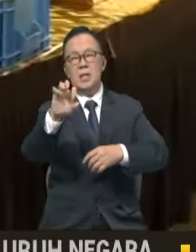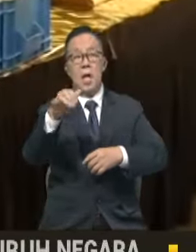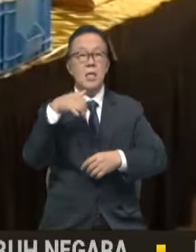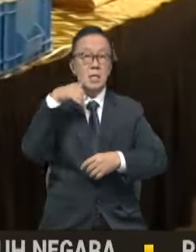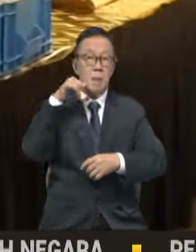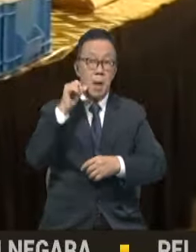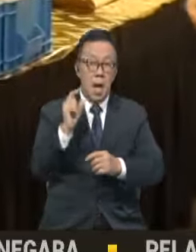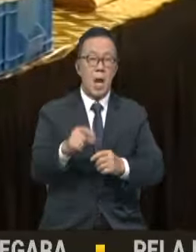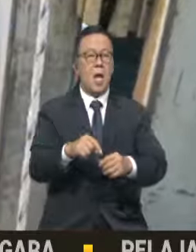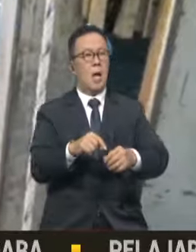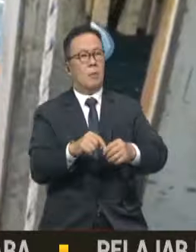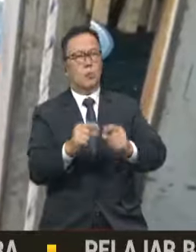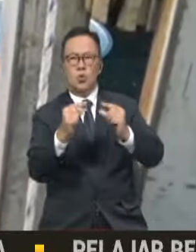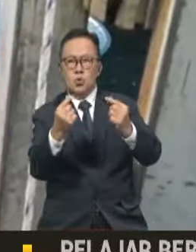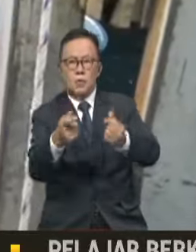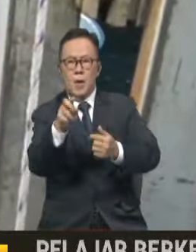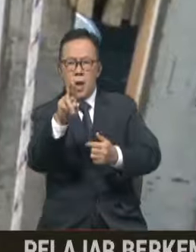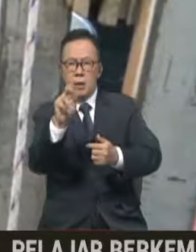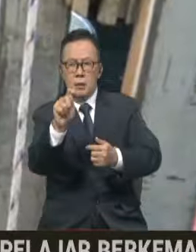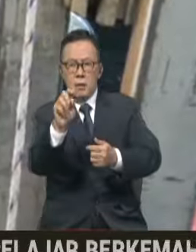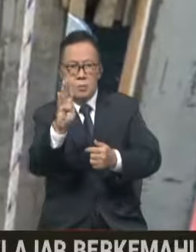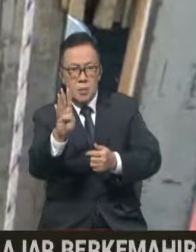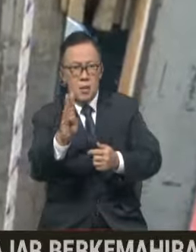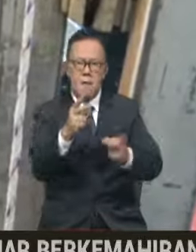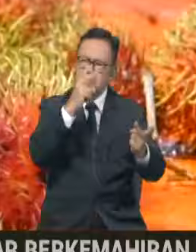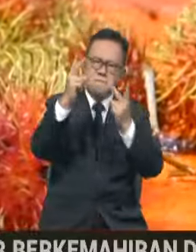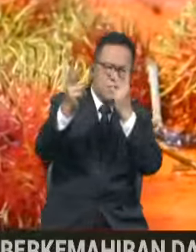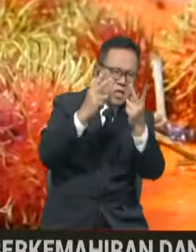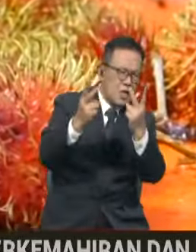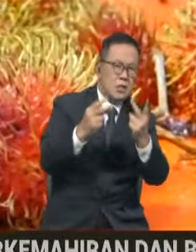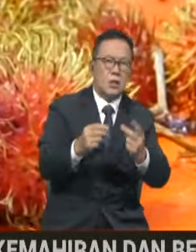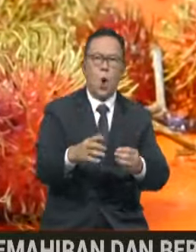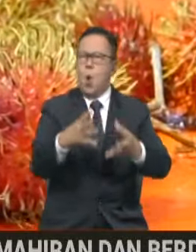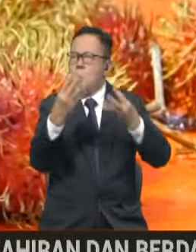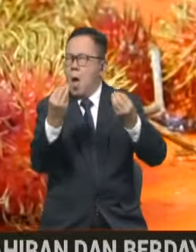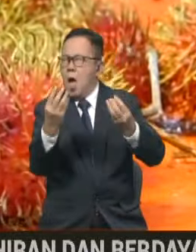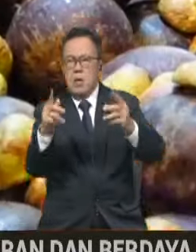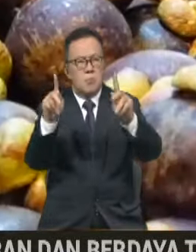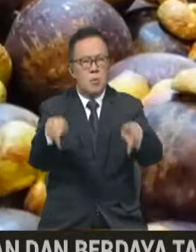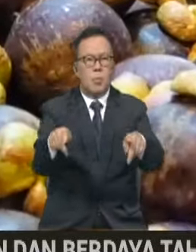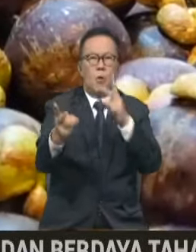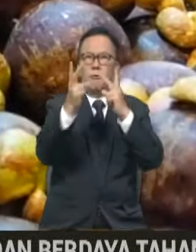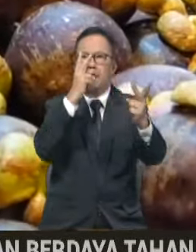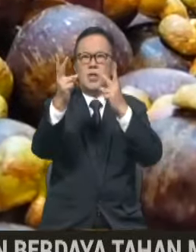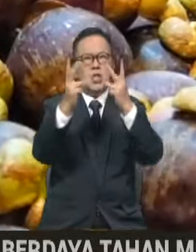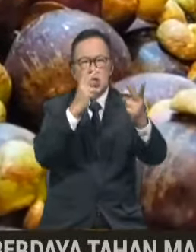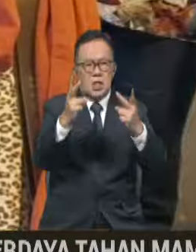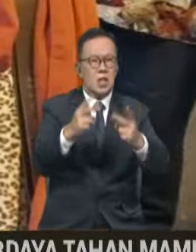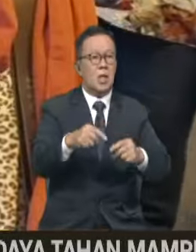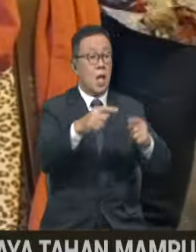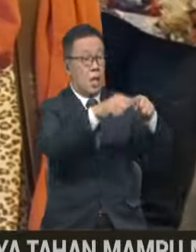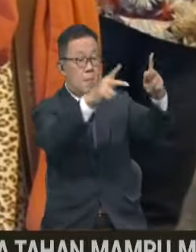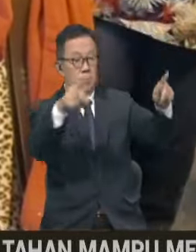semalam, seawal pukul 7 malam, gerai-gerai perayaan sudah mula dipenuhi oleh pengunjung. Antara menjadi tarikan